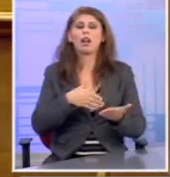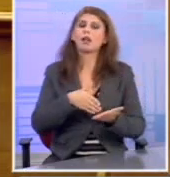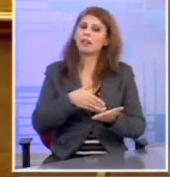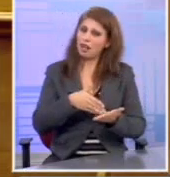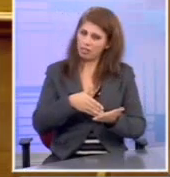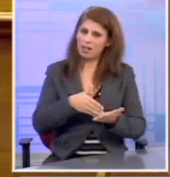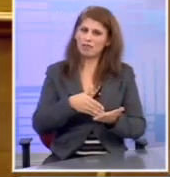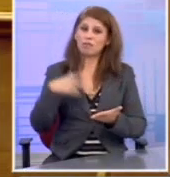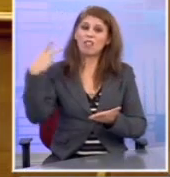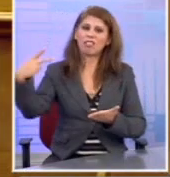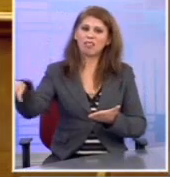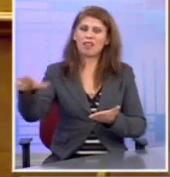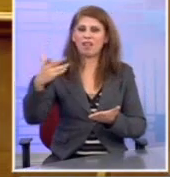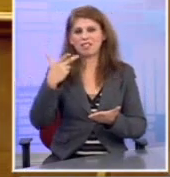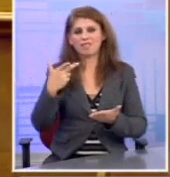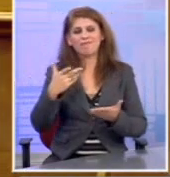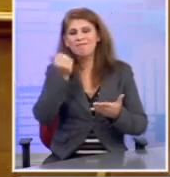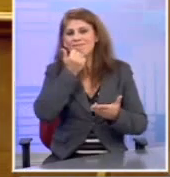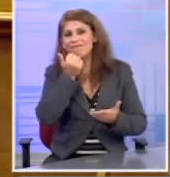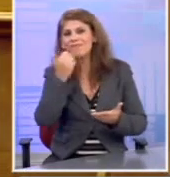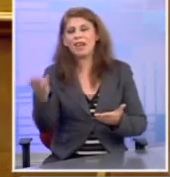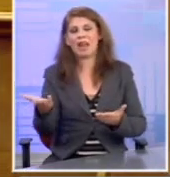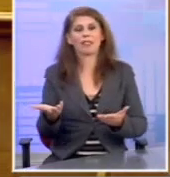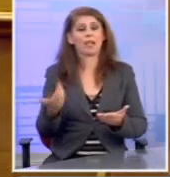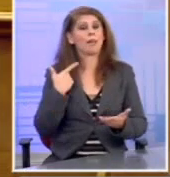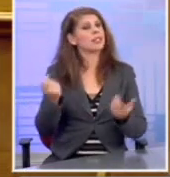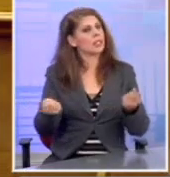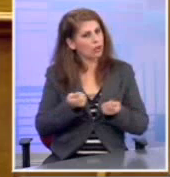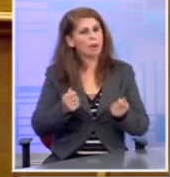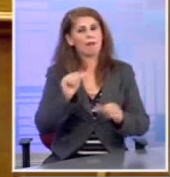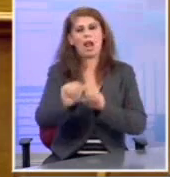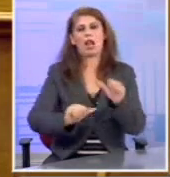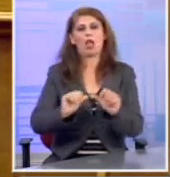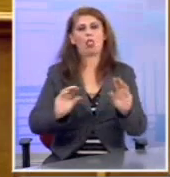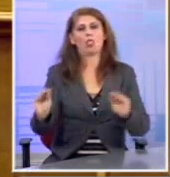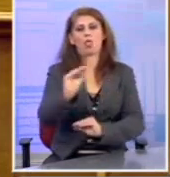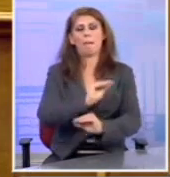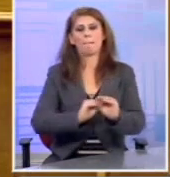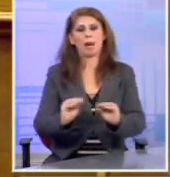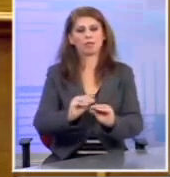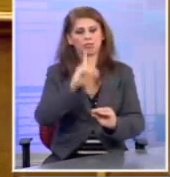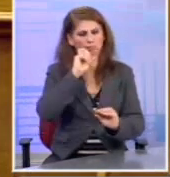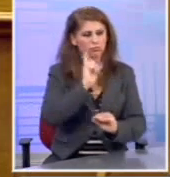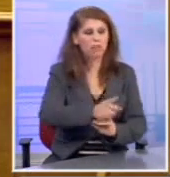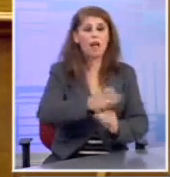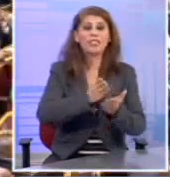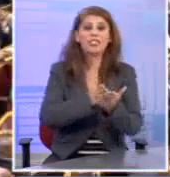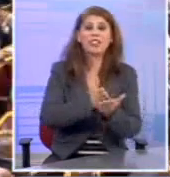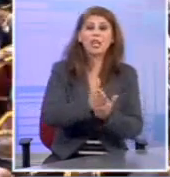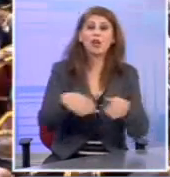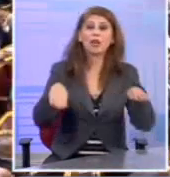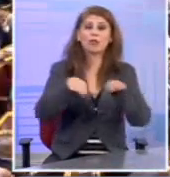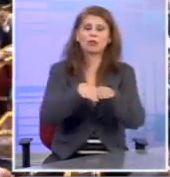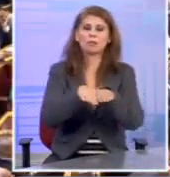δικά σας απλήτα. Θα το κάνουμε αλλάζοντας δομές, επιβάλλοντας δικαιοσύνη και ισοτιμία.